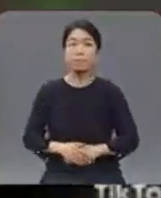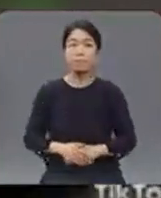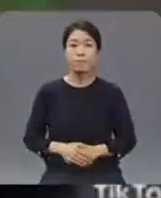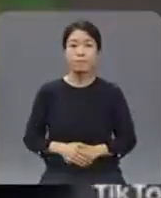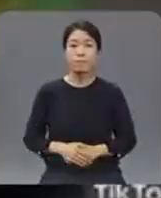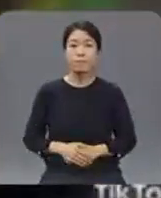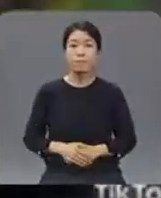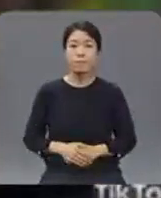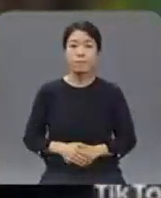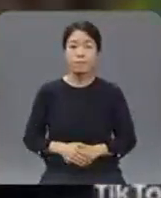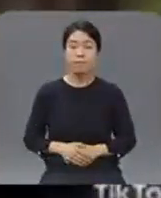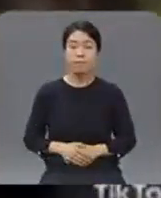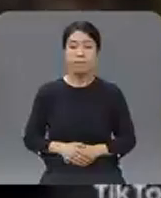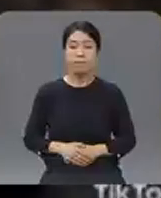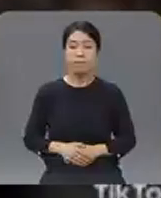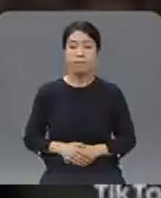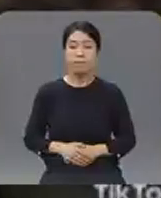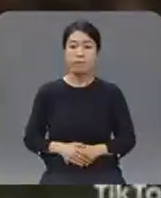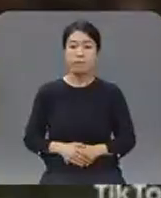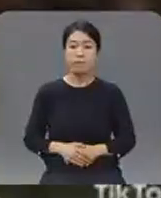KBS 뉴스 김혜린입니다